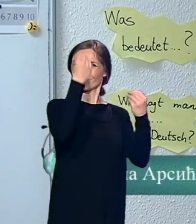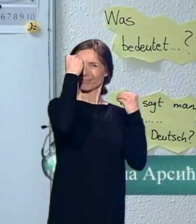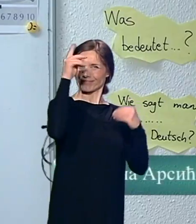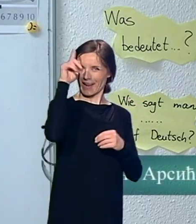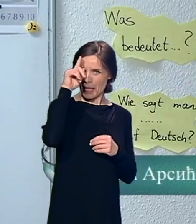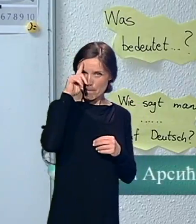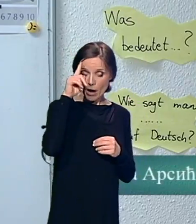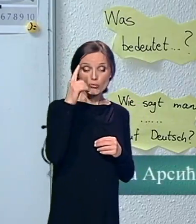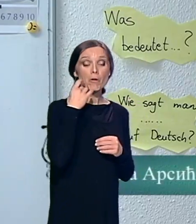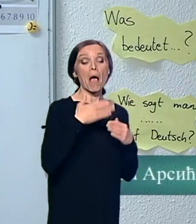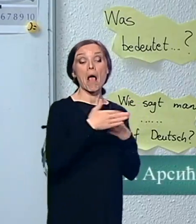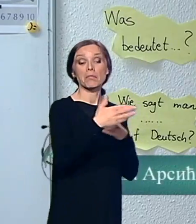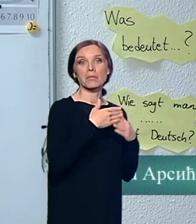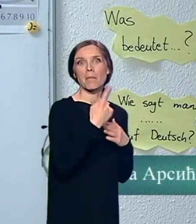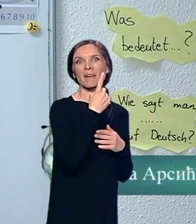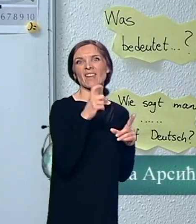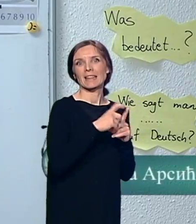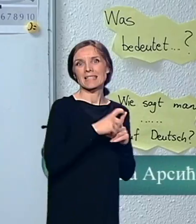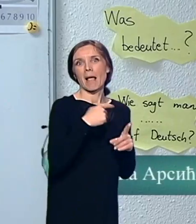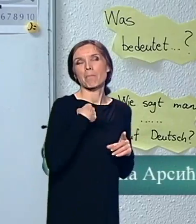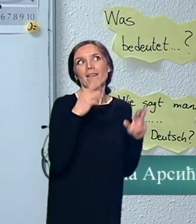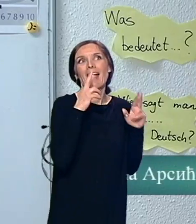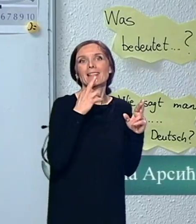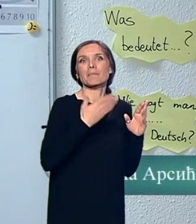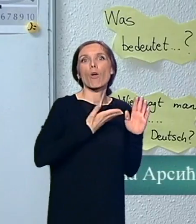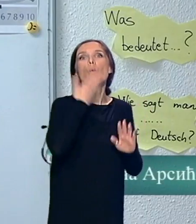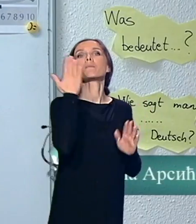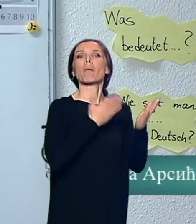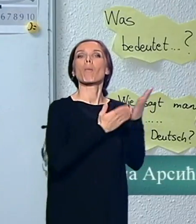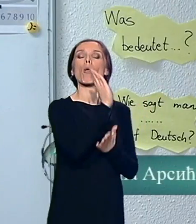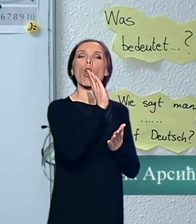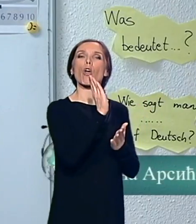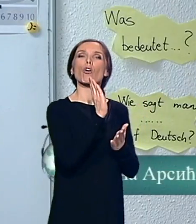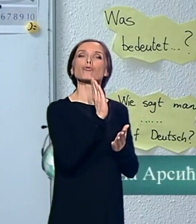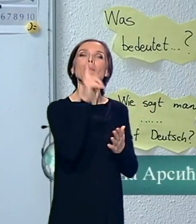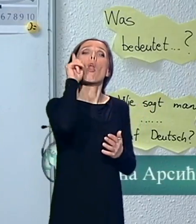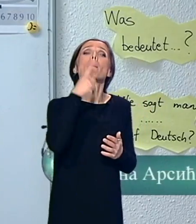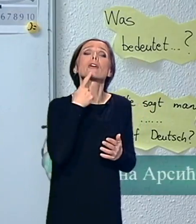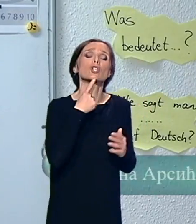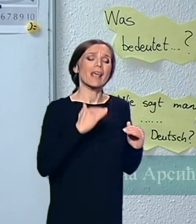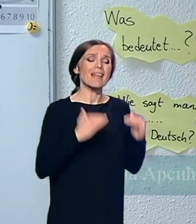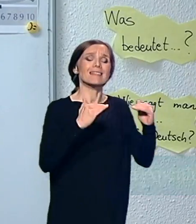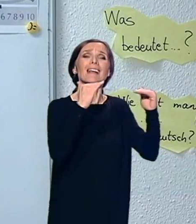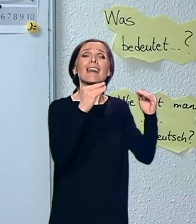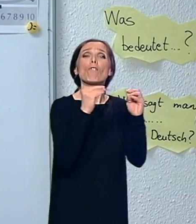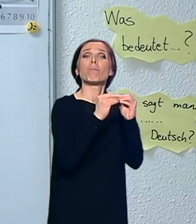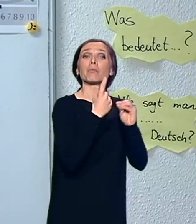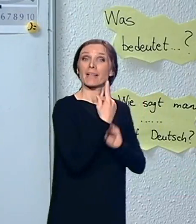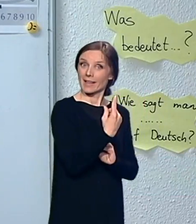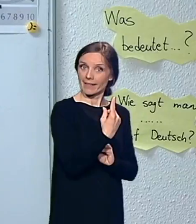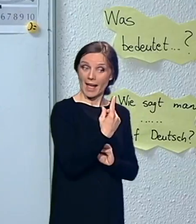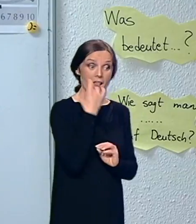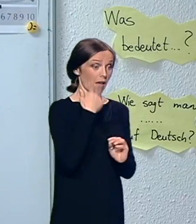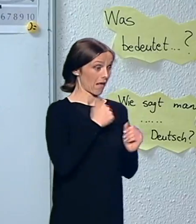nadam 1. decembra kad budemo izašli da ćemo da položimo taj B1, onda preko agencije sa kojom